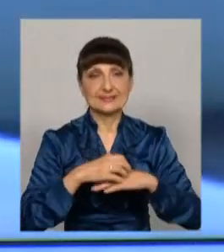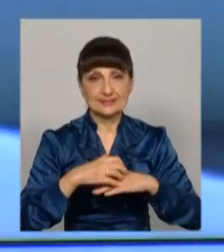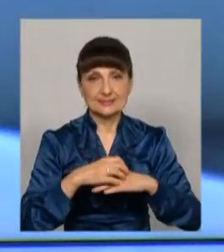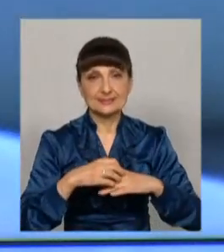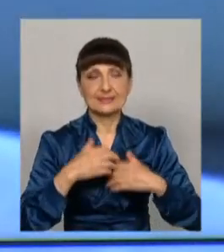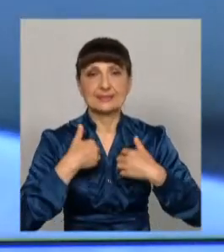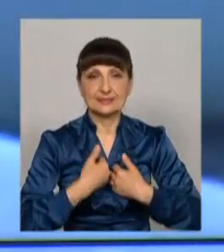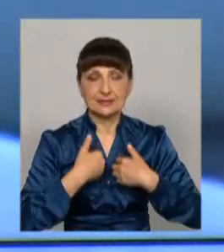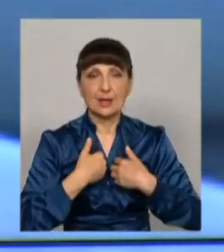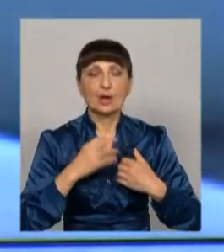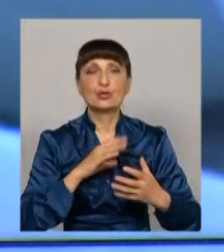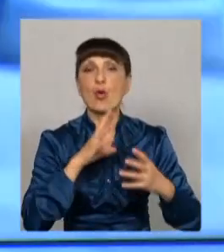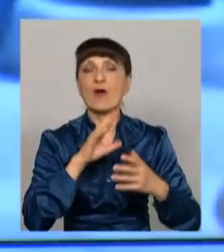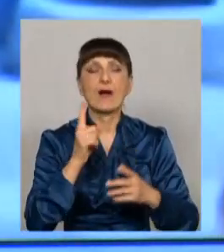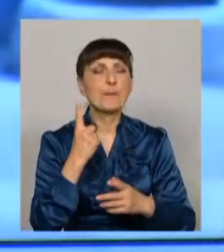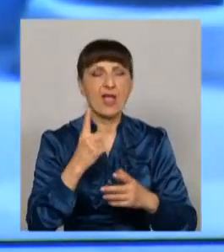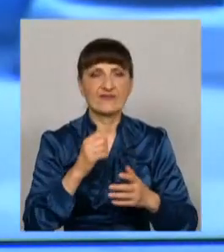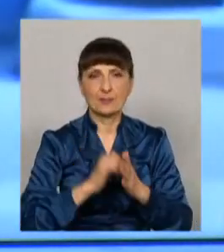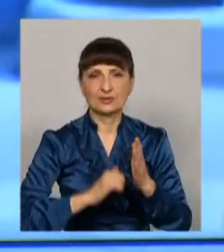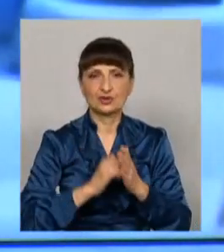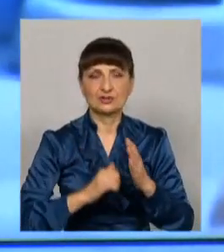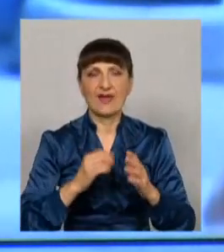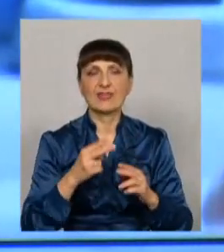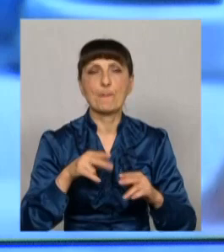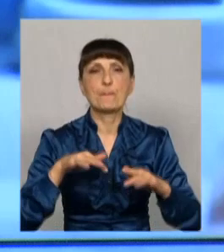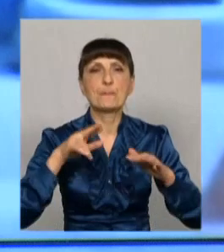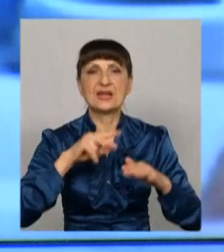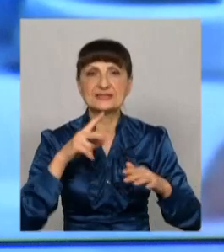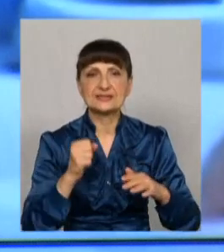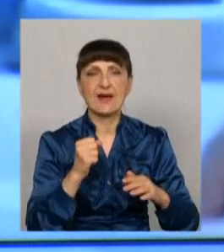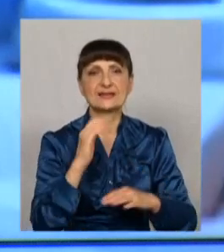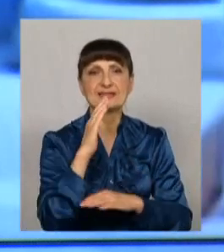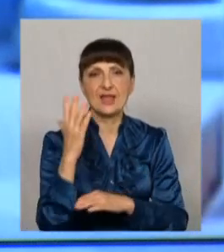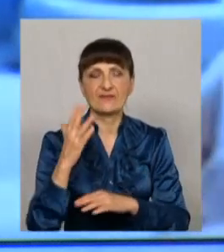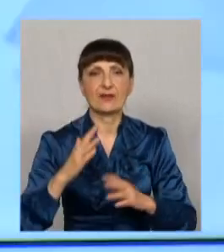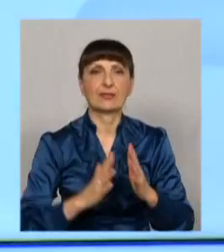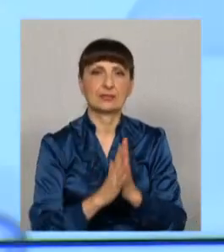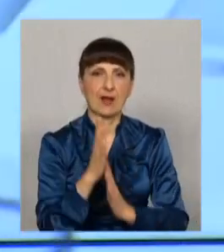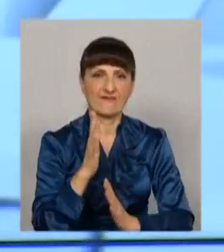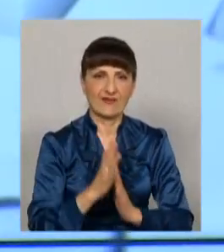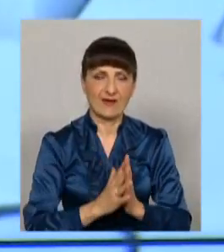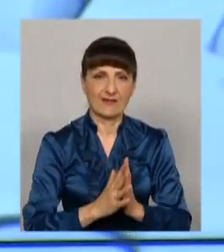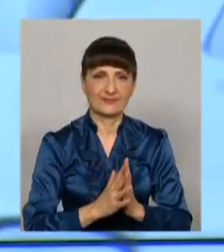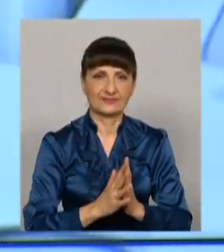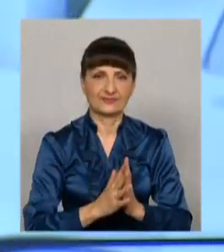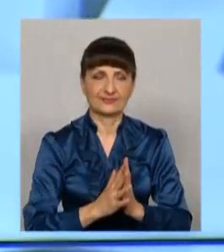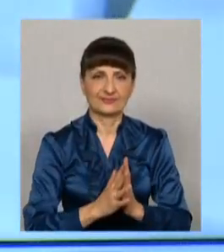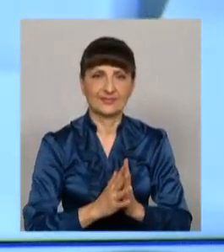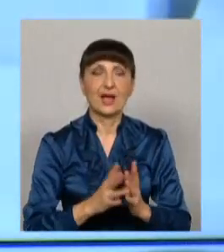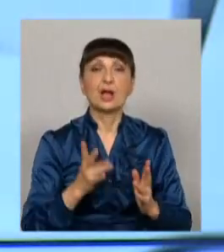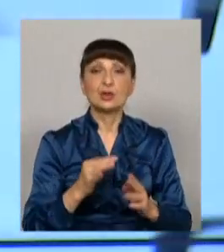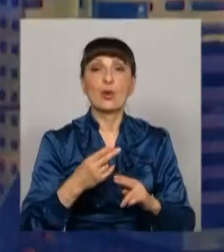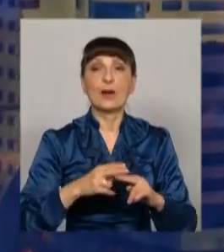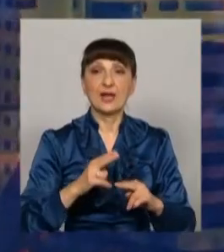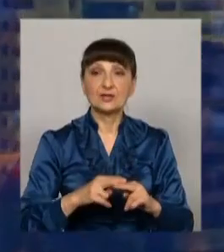является в основном пыльца. Растений, деревьев, трав, вот таких вот вещей. Ну,